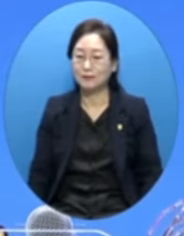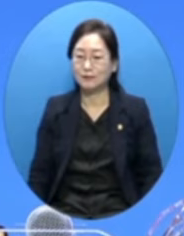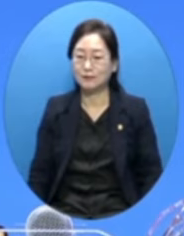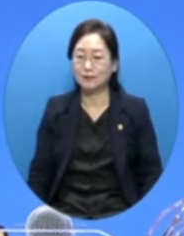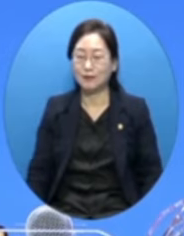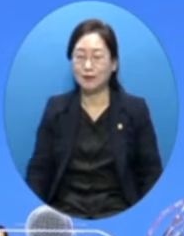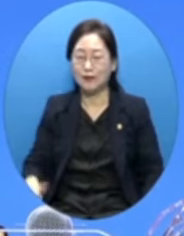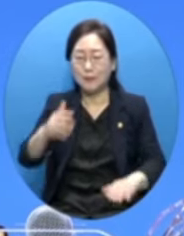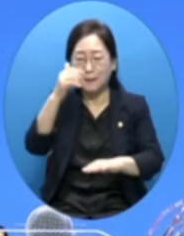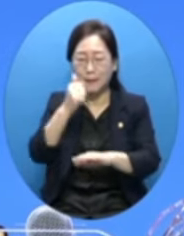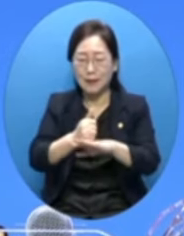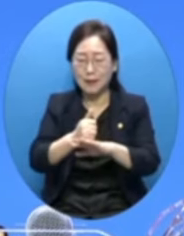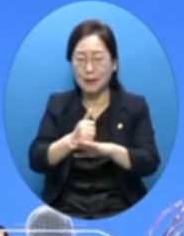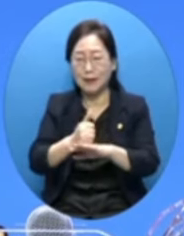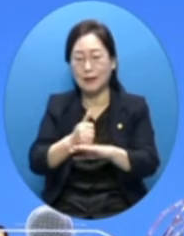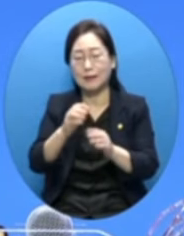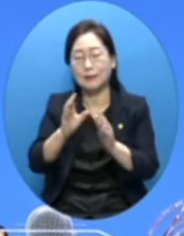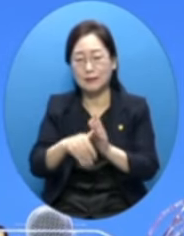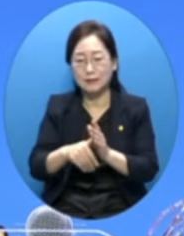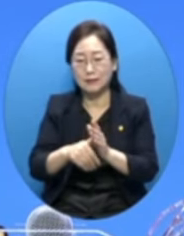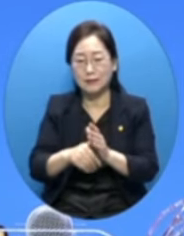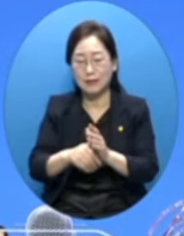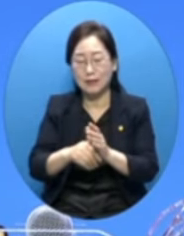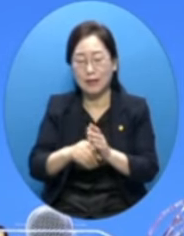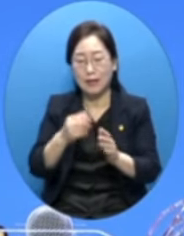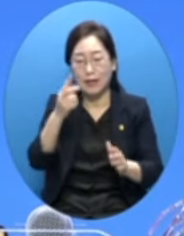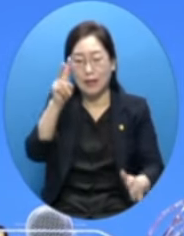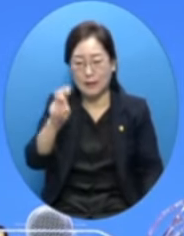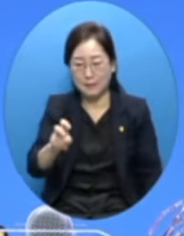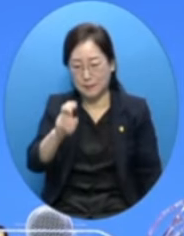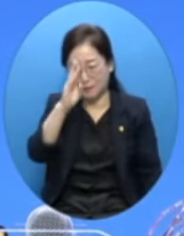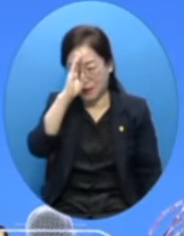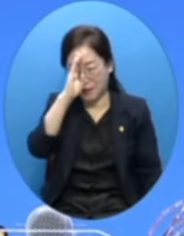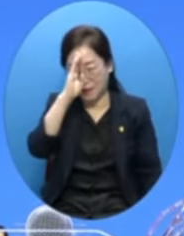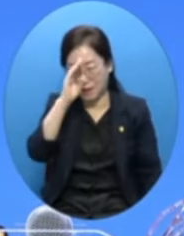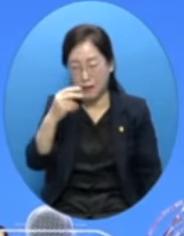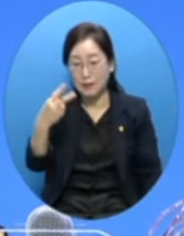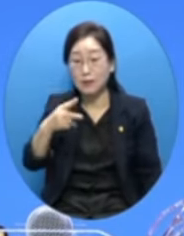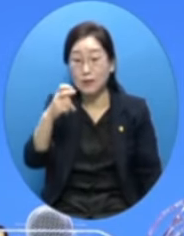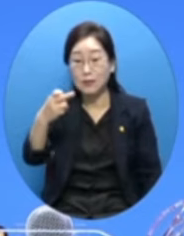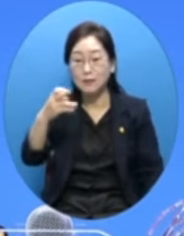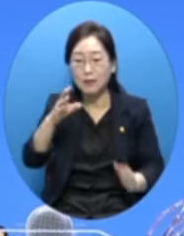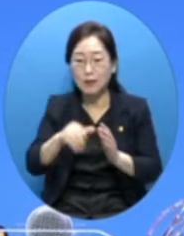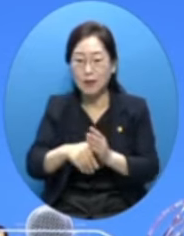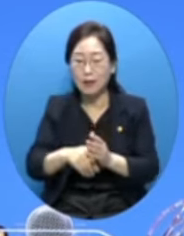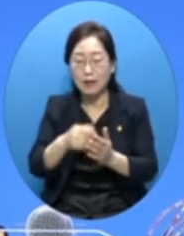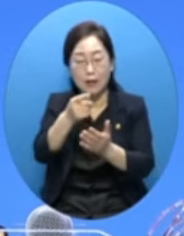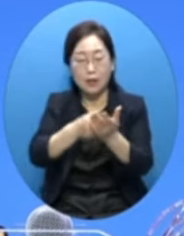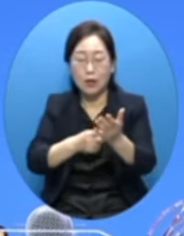말기암 환자로 2012년 수술도 할 수 없어서 이제는 당신 곧 죽습니다.